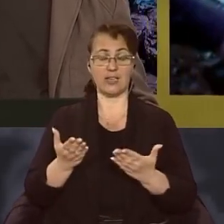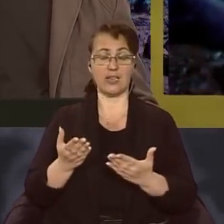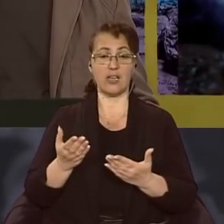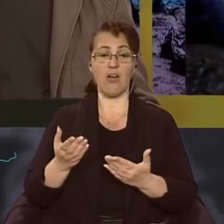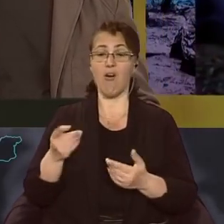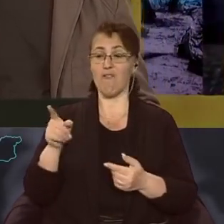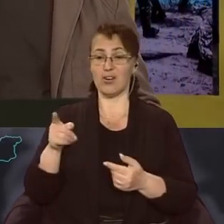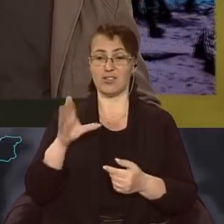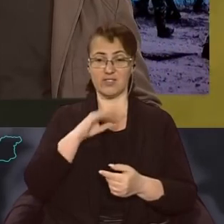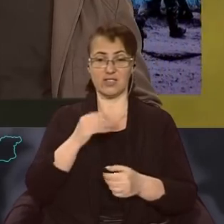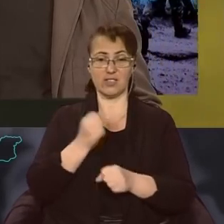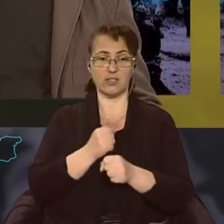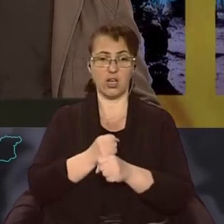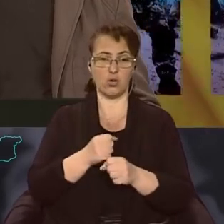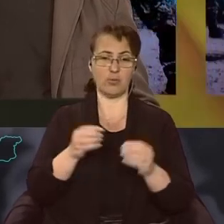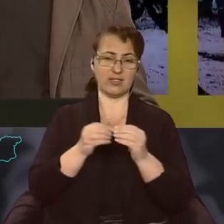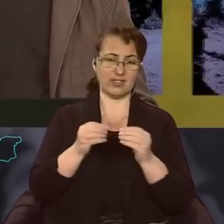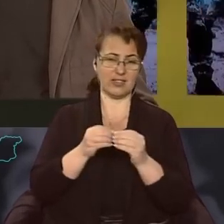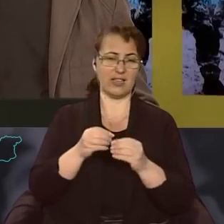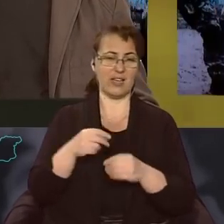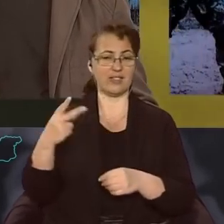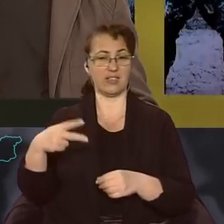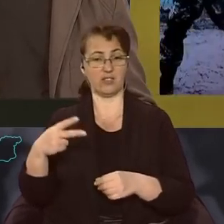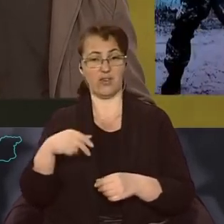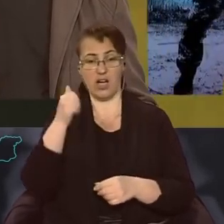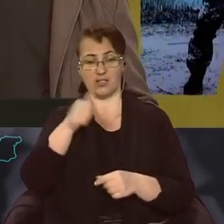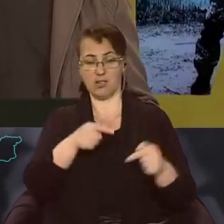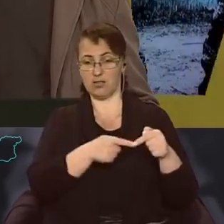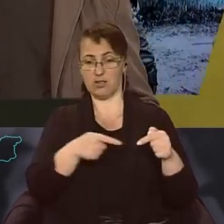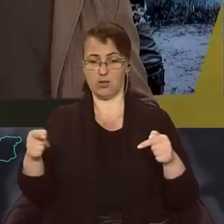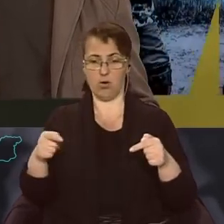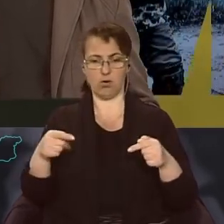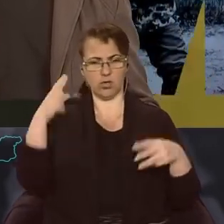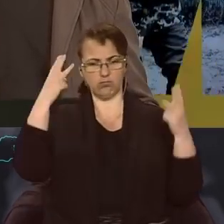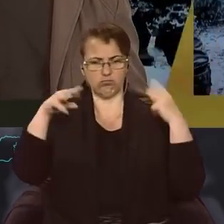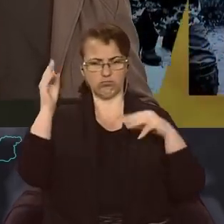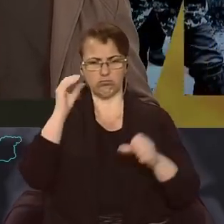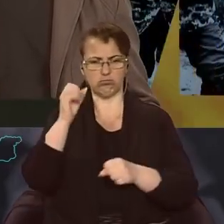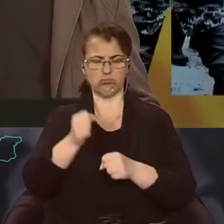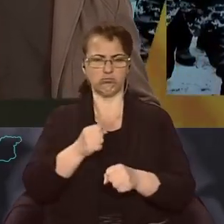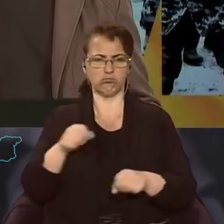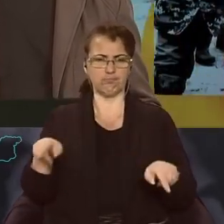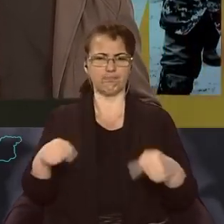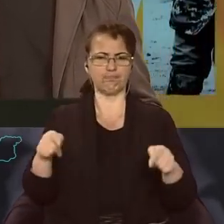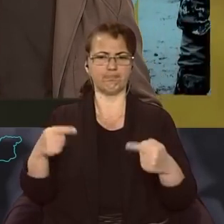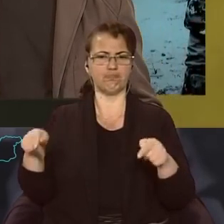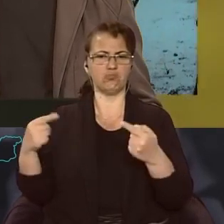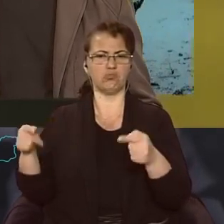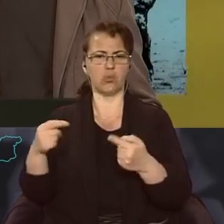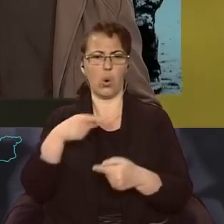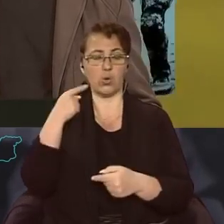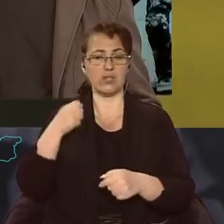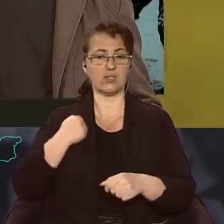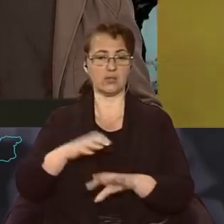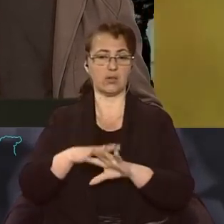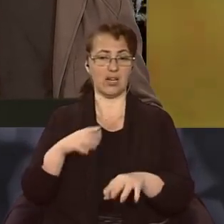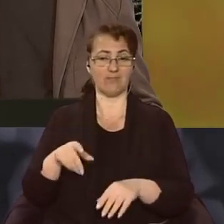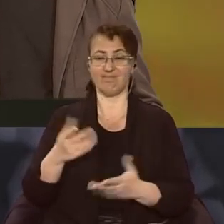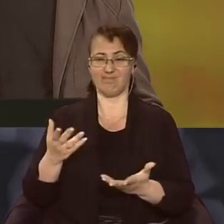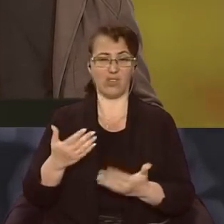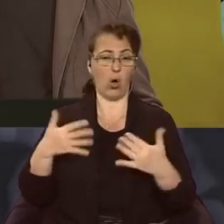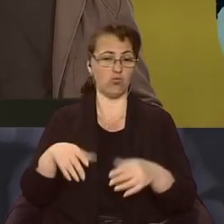10-20 років цього самого цього піку модернізації російської армії, вони вже дефіцитні. Їх, я не кажу, що